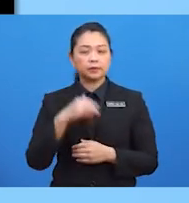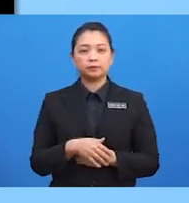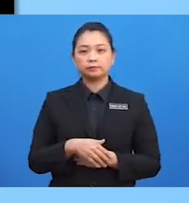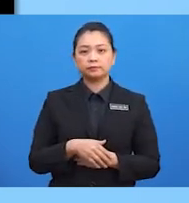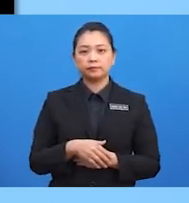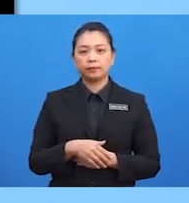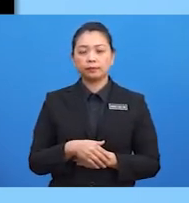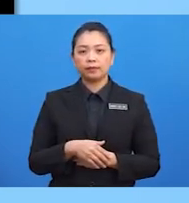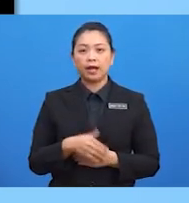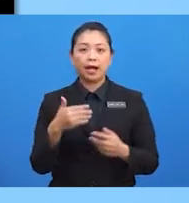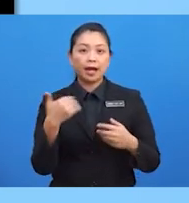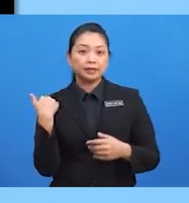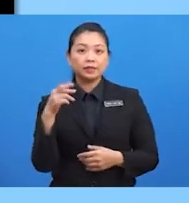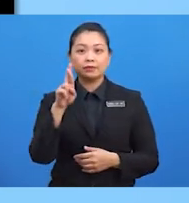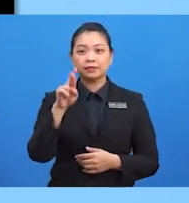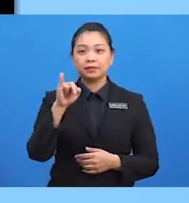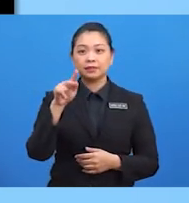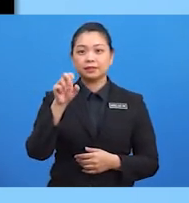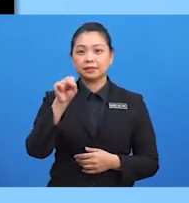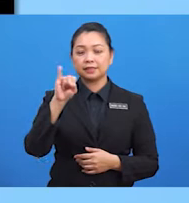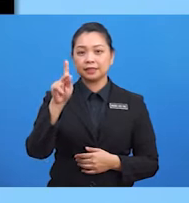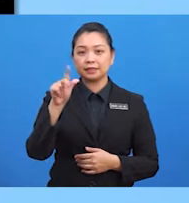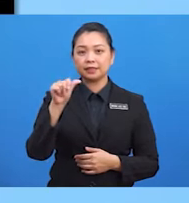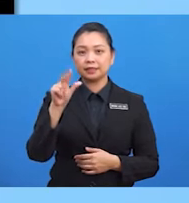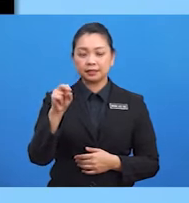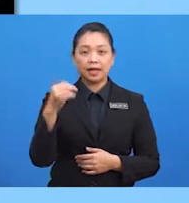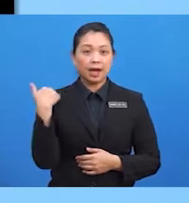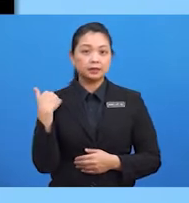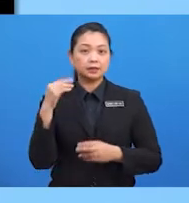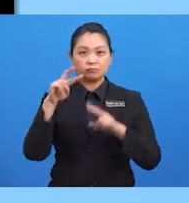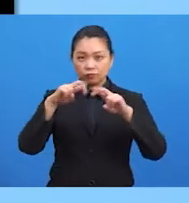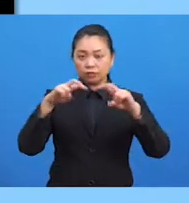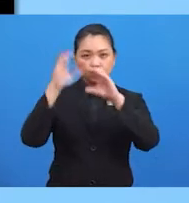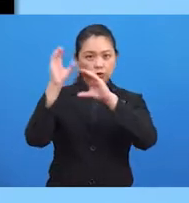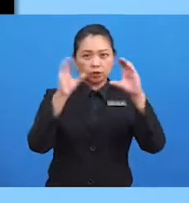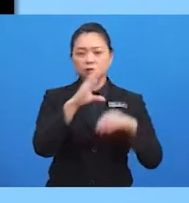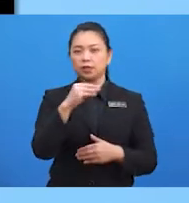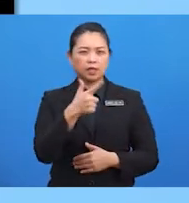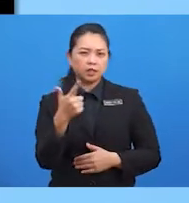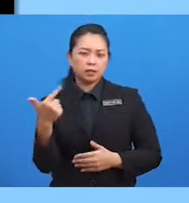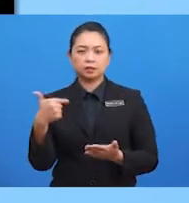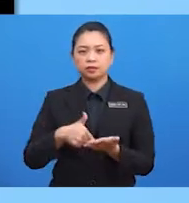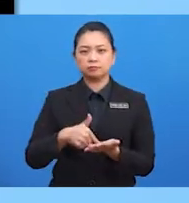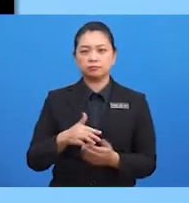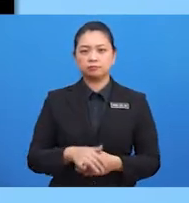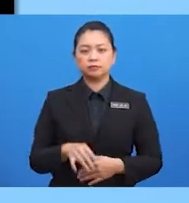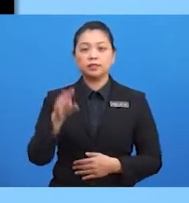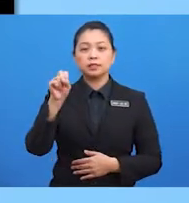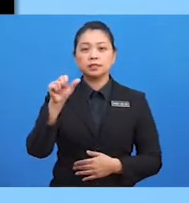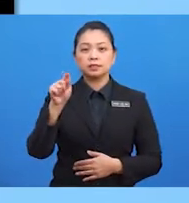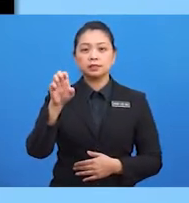jauh, perisikan, pelayaran, kaji cuaca dan lain-lain lagi.